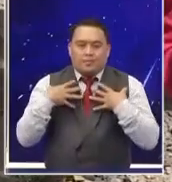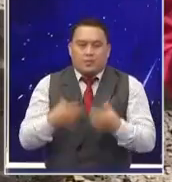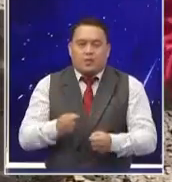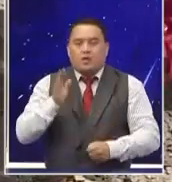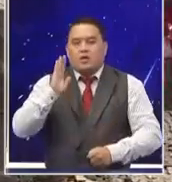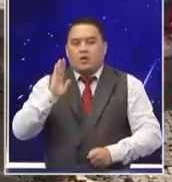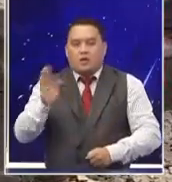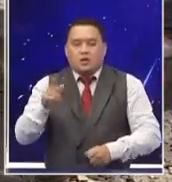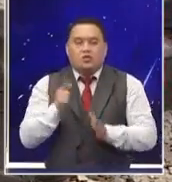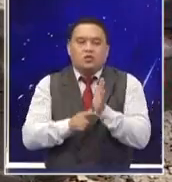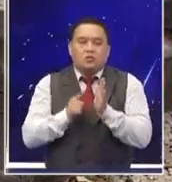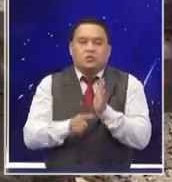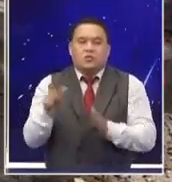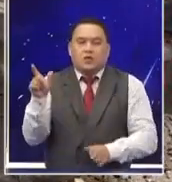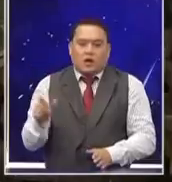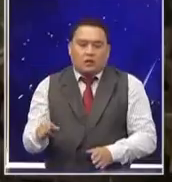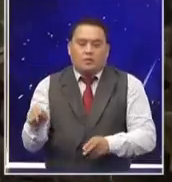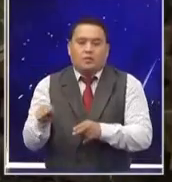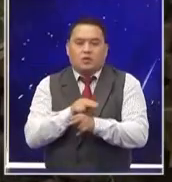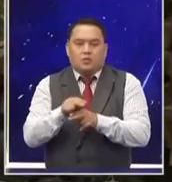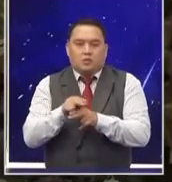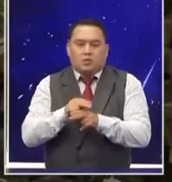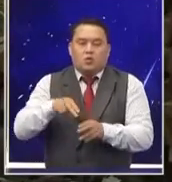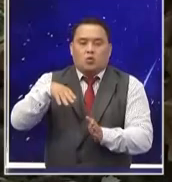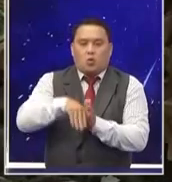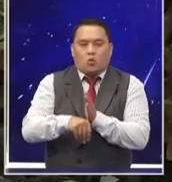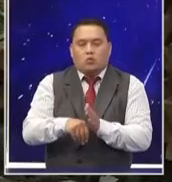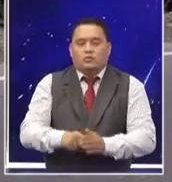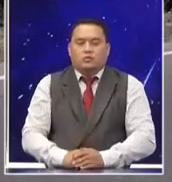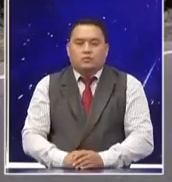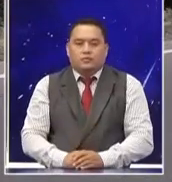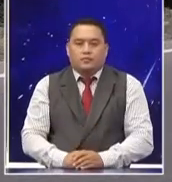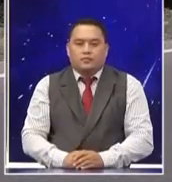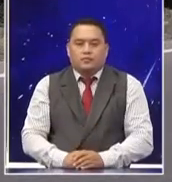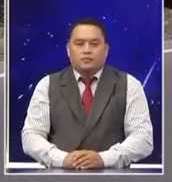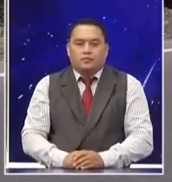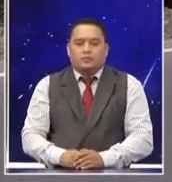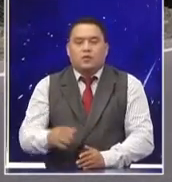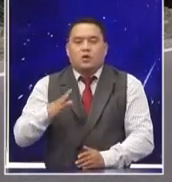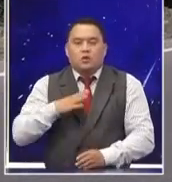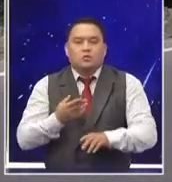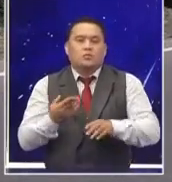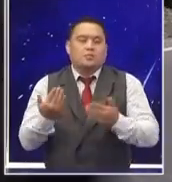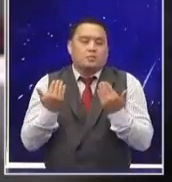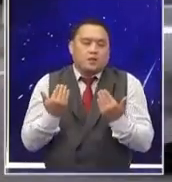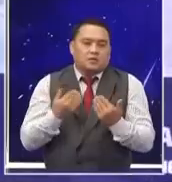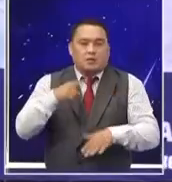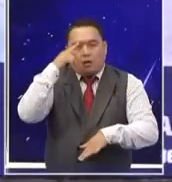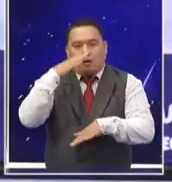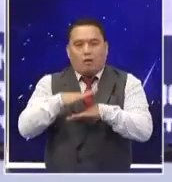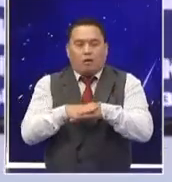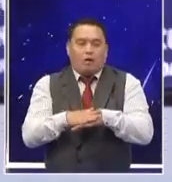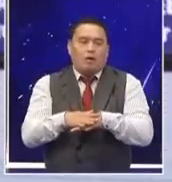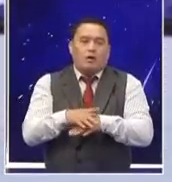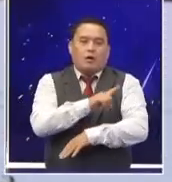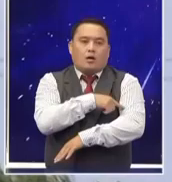астам дәрігер жүрді. Бейбіт күннің батырларының ерен еңбегі өлшеусіз, елеусіз қалмасы да анық. Жергілікті әкімшілік тарапынан